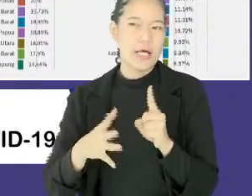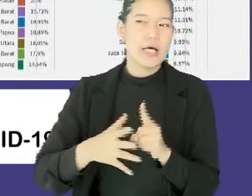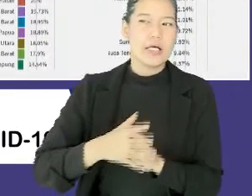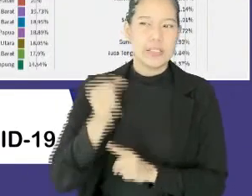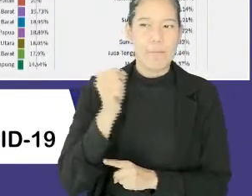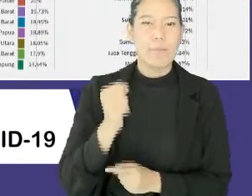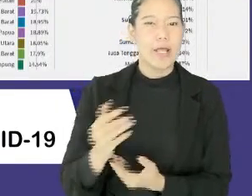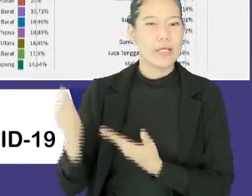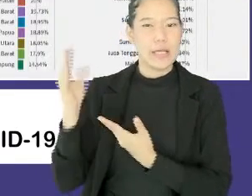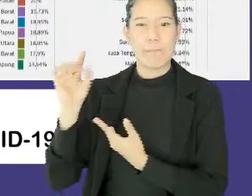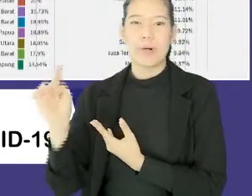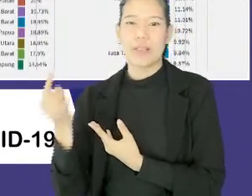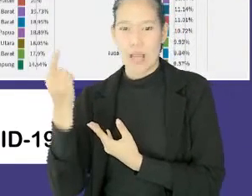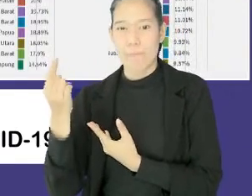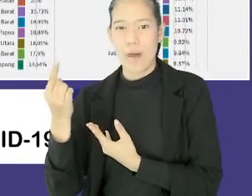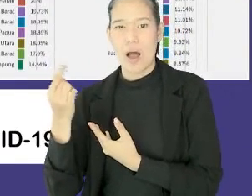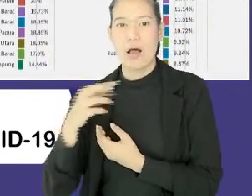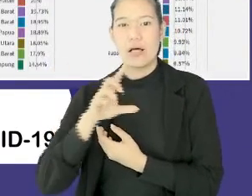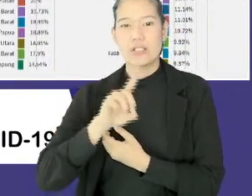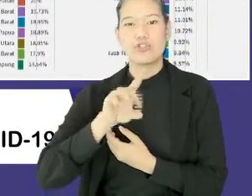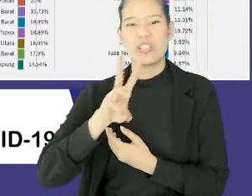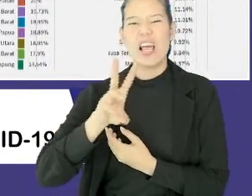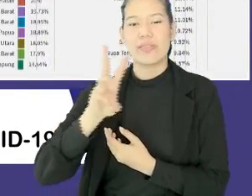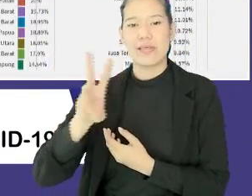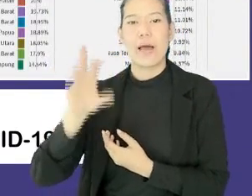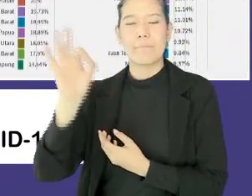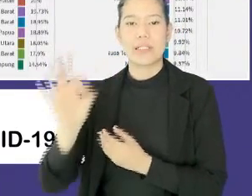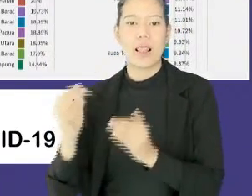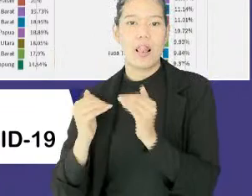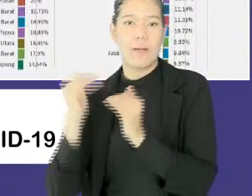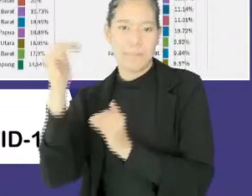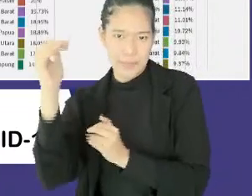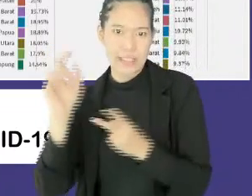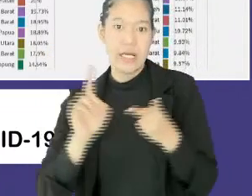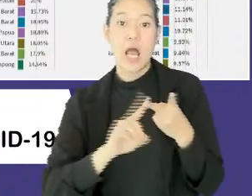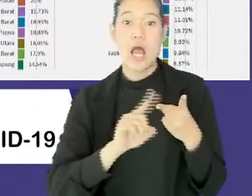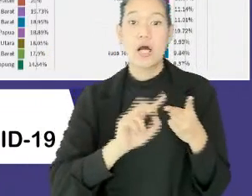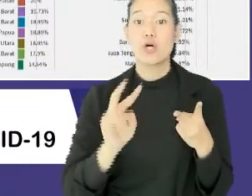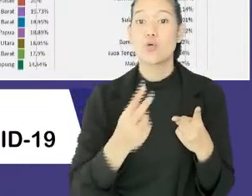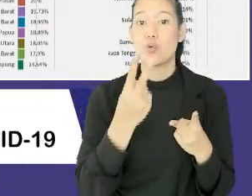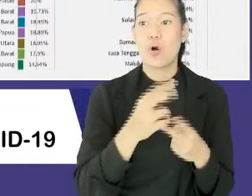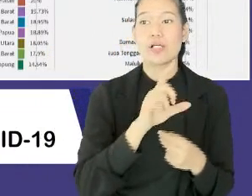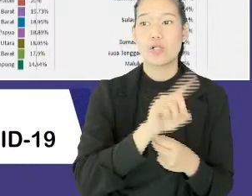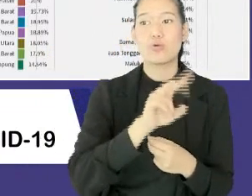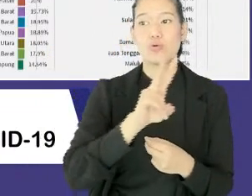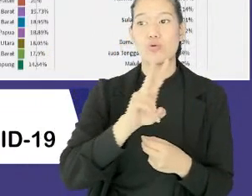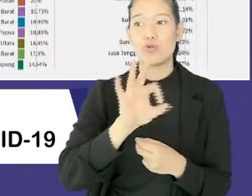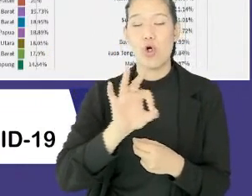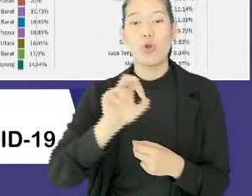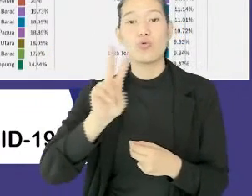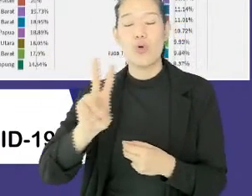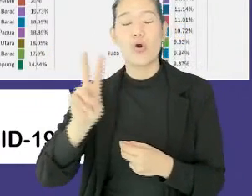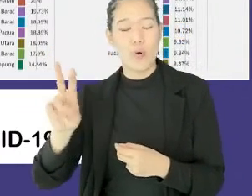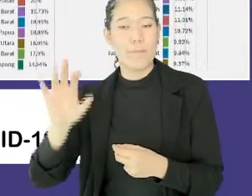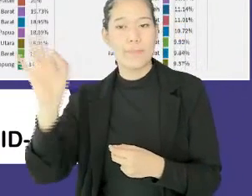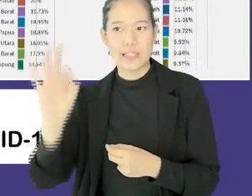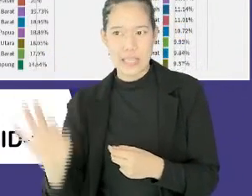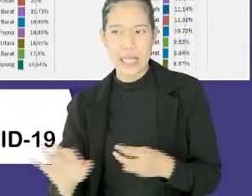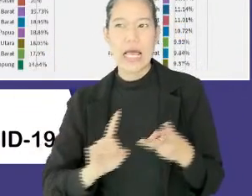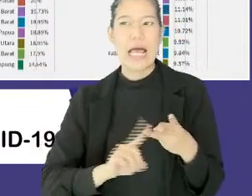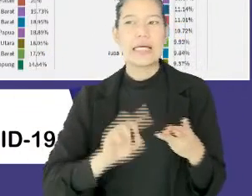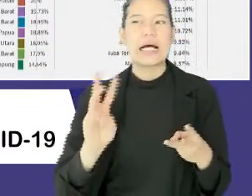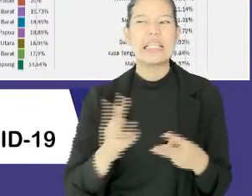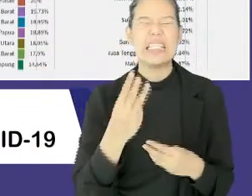sampainya kita lihat dosis tahap 1 sudah lebih dari 133 persen dosis kedua sudah 122 persen dosis ketiga Imas